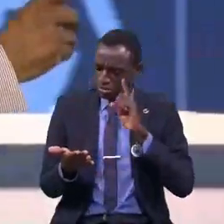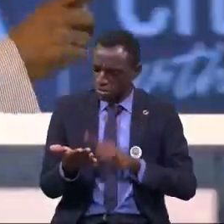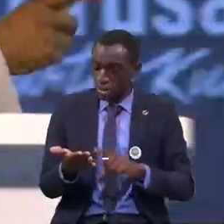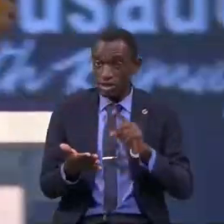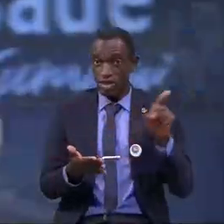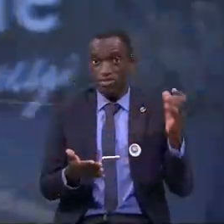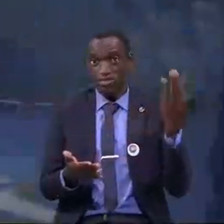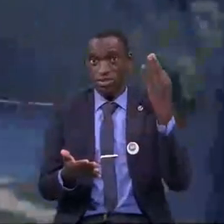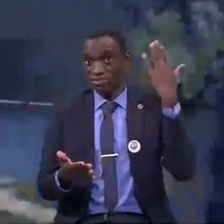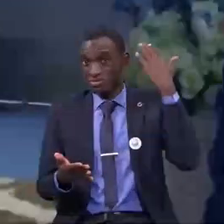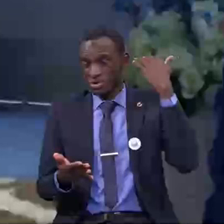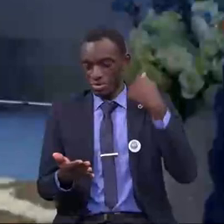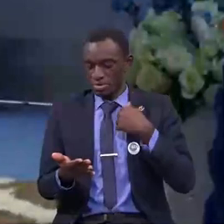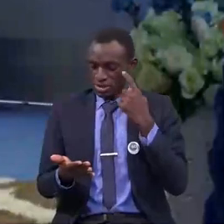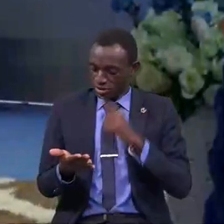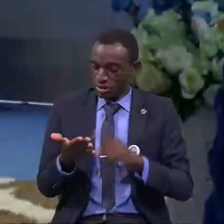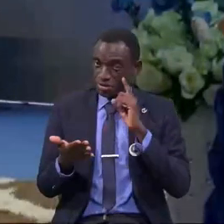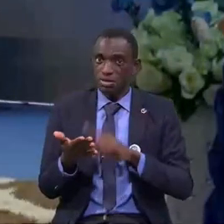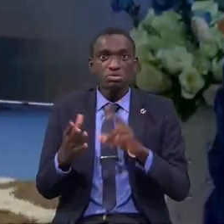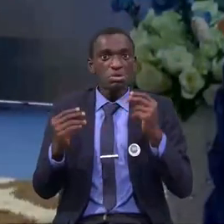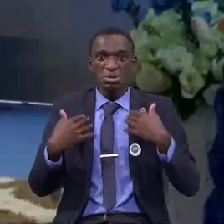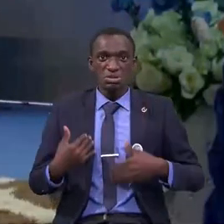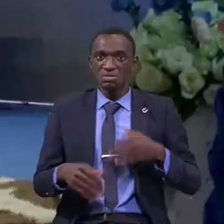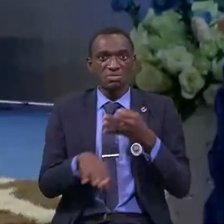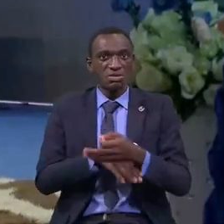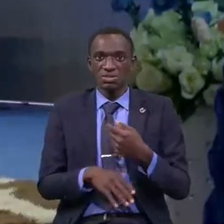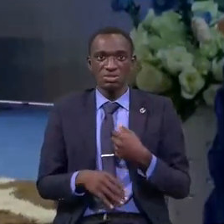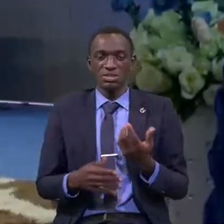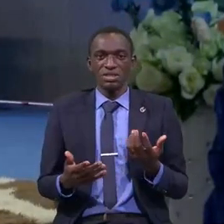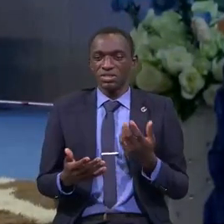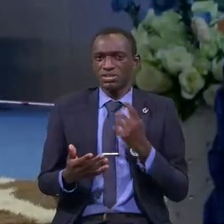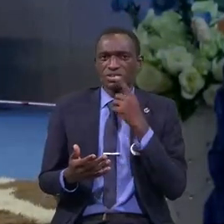je vérifiais, je relisais. Personne n'a couru après moi.